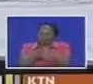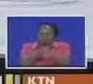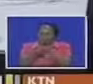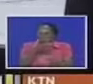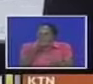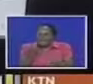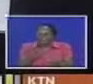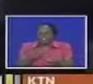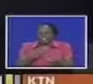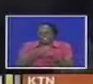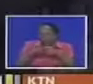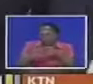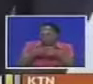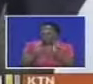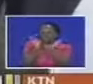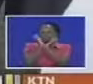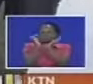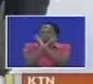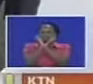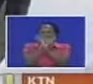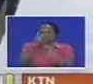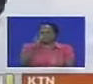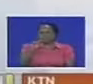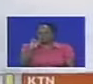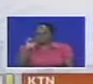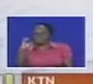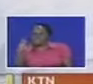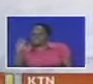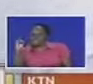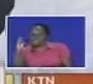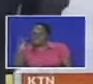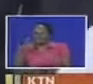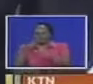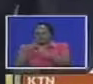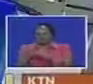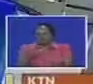pamoja na hela zitakazotumika kwa michezo. Victor Ugale, KTN Michezo.